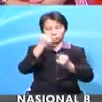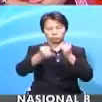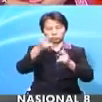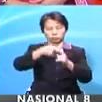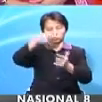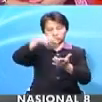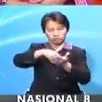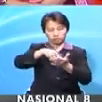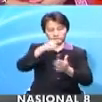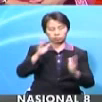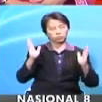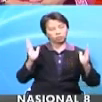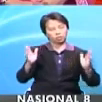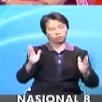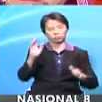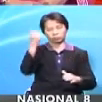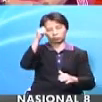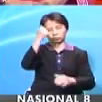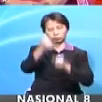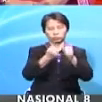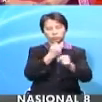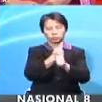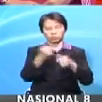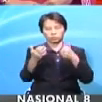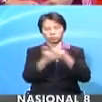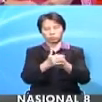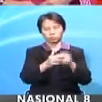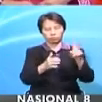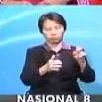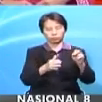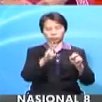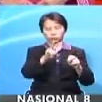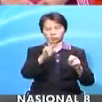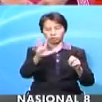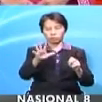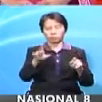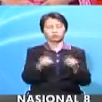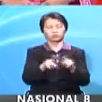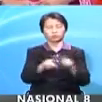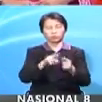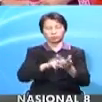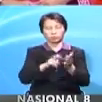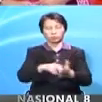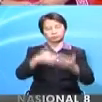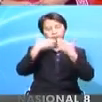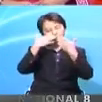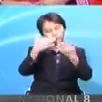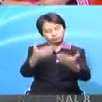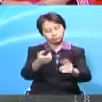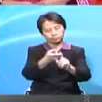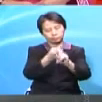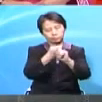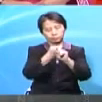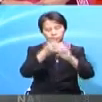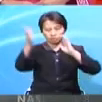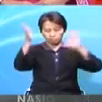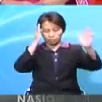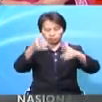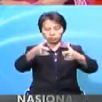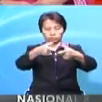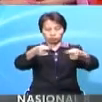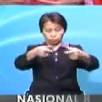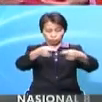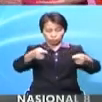untuk tempo selama 10 tahun sehingga 2025 ya sebagai tanda menghargai hubungan erat Malaysia